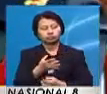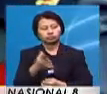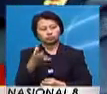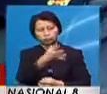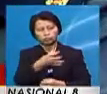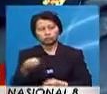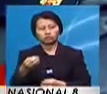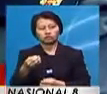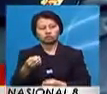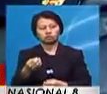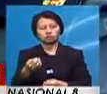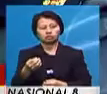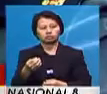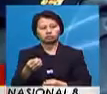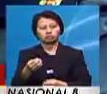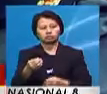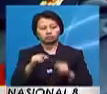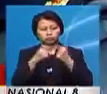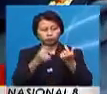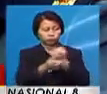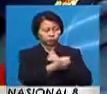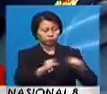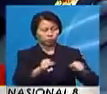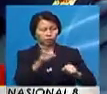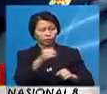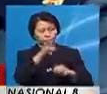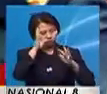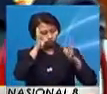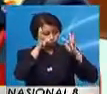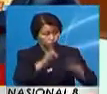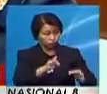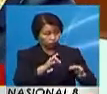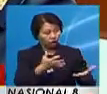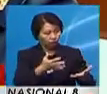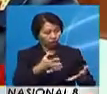Dan pasukan penyelamat pada itu mengambil keputusan untuk